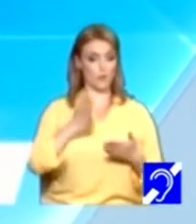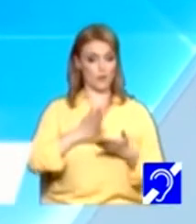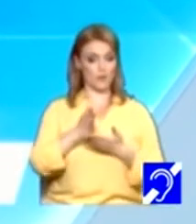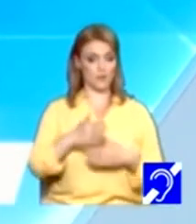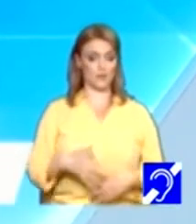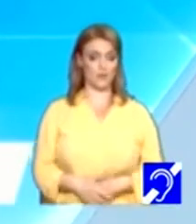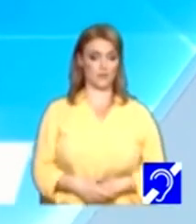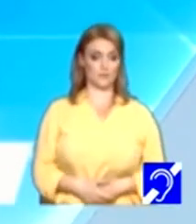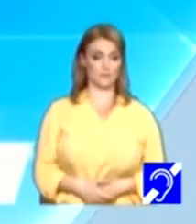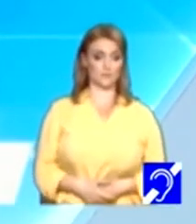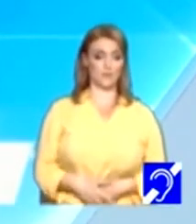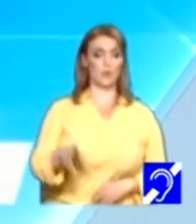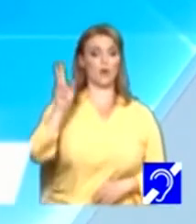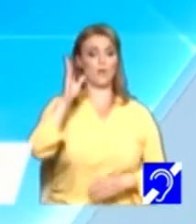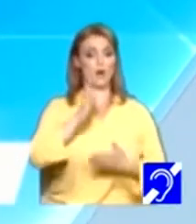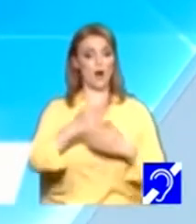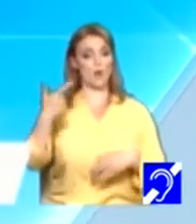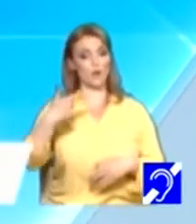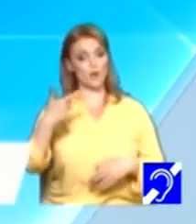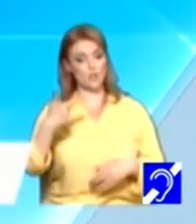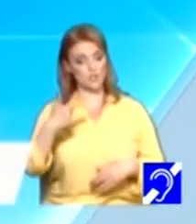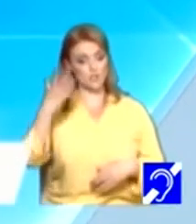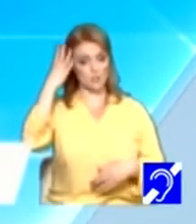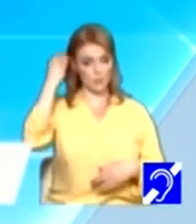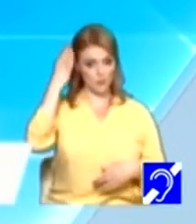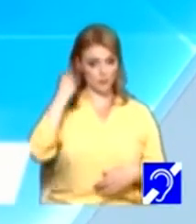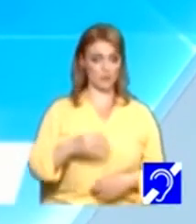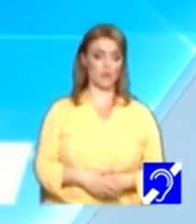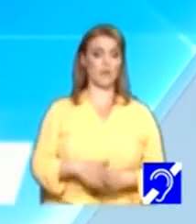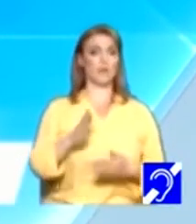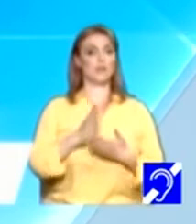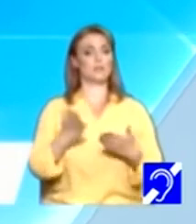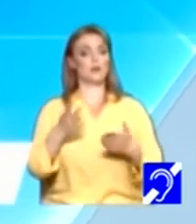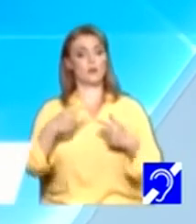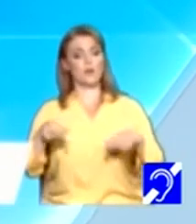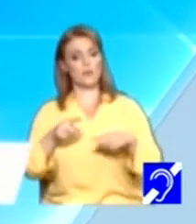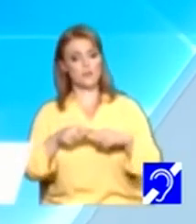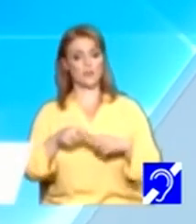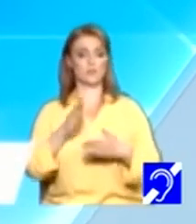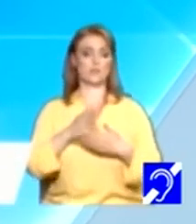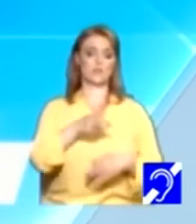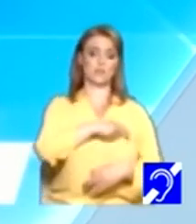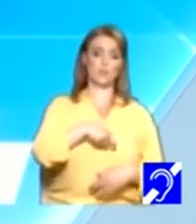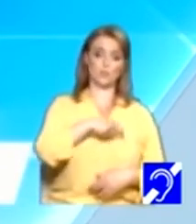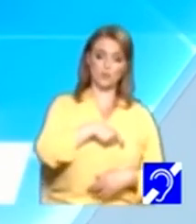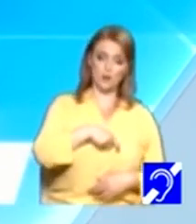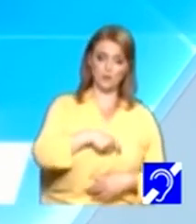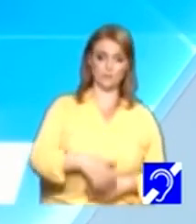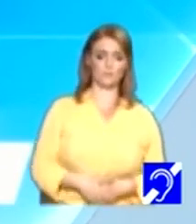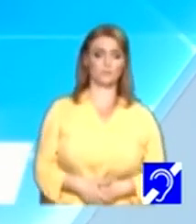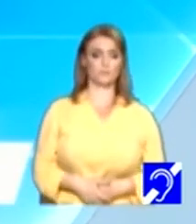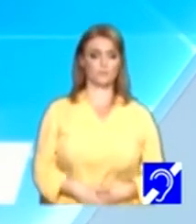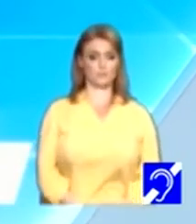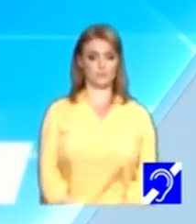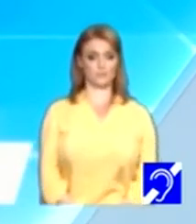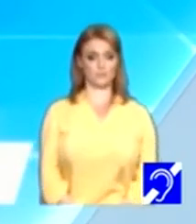cred că oricine cine are cetățenie a Republicii Moldova sau este o organizație non-guvernamentală sau este deputat sau este președinte și așa mai departe. Asta unul la